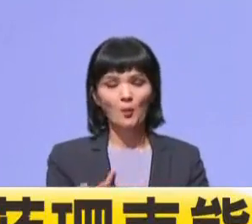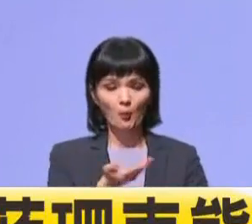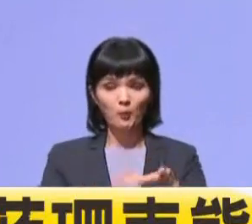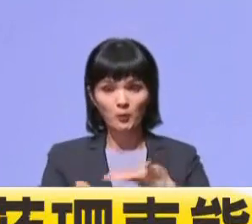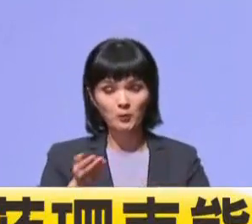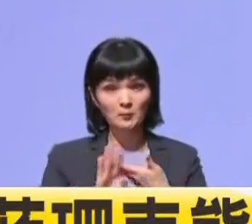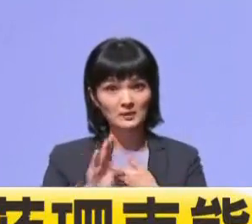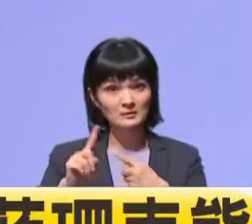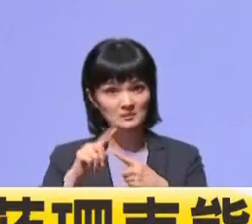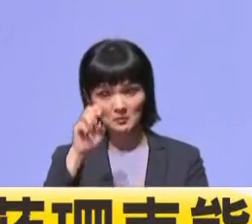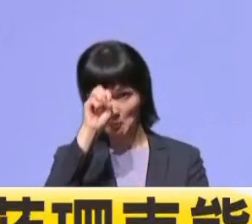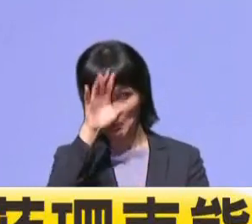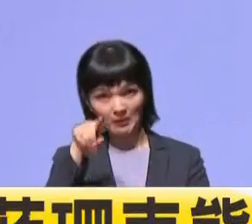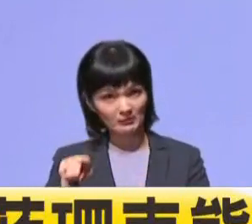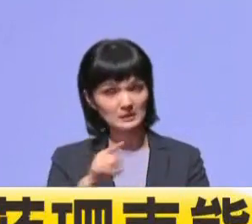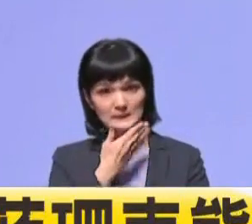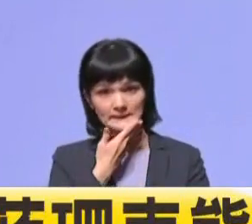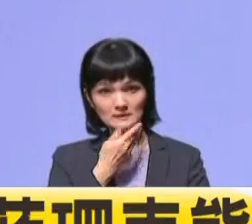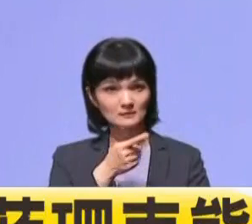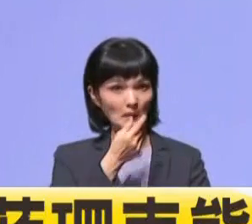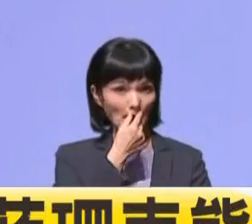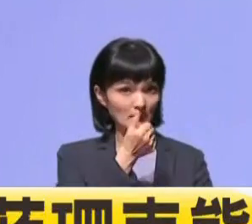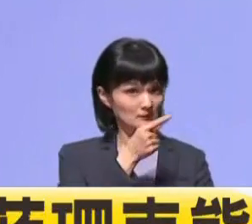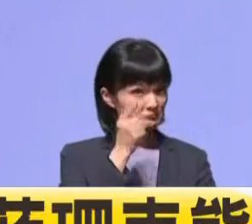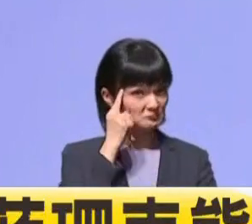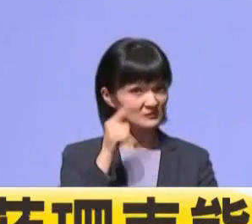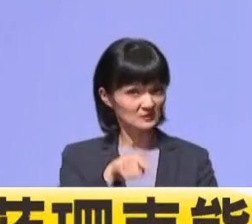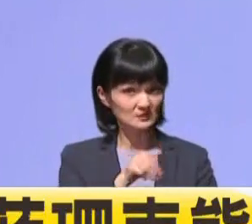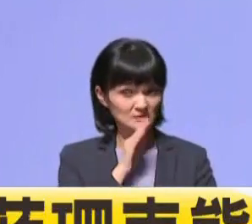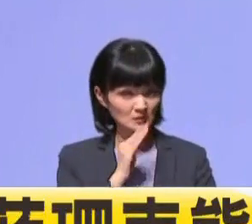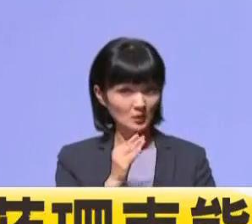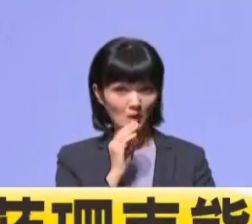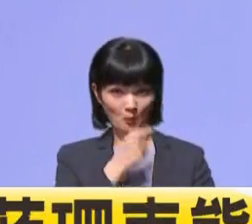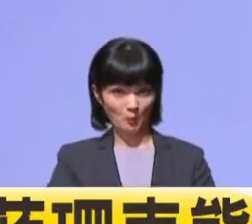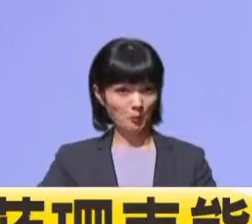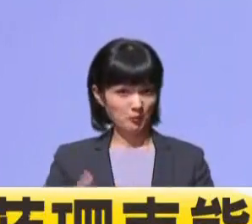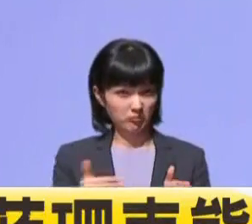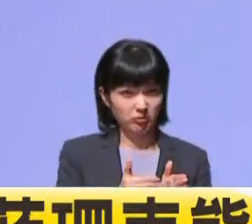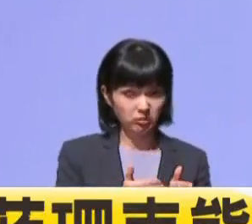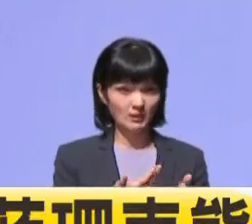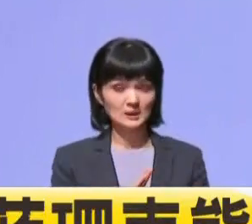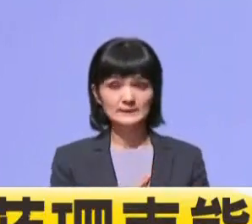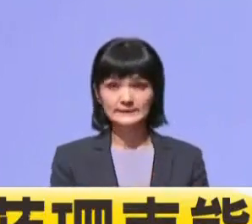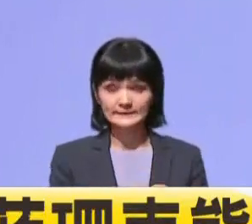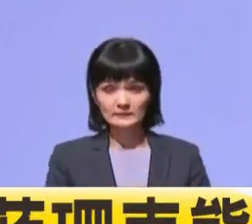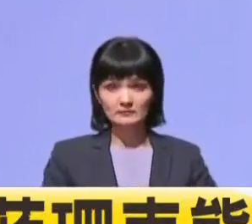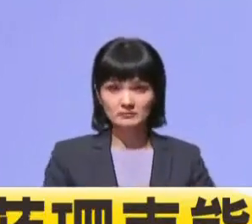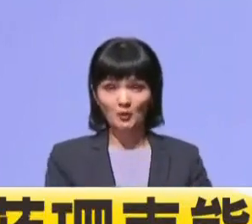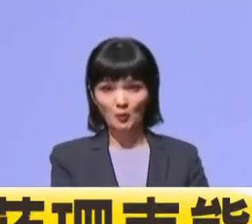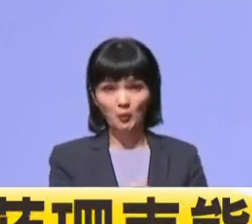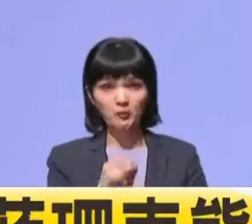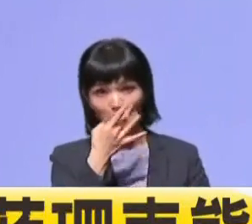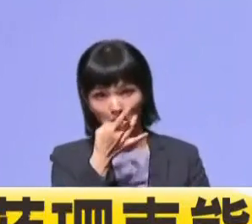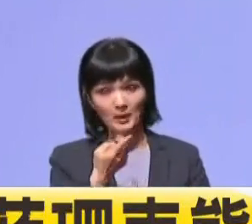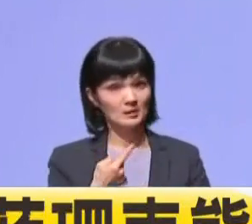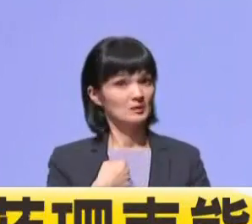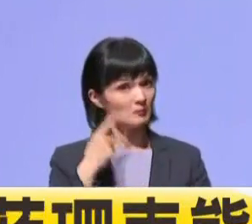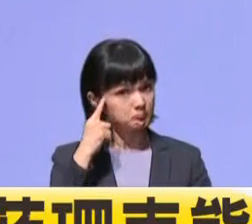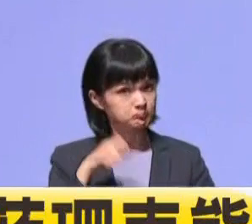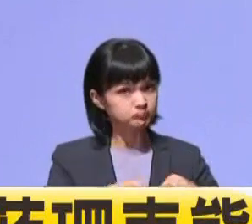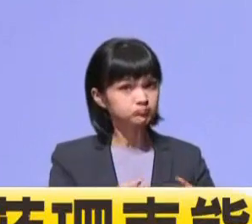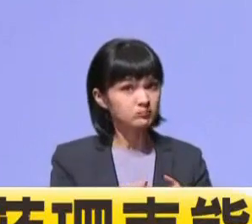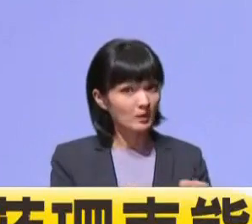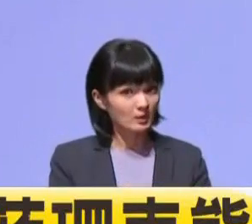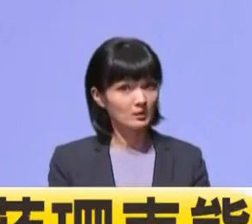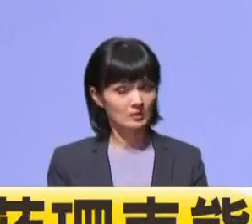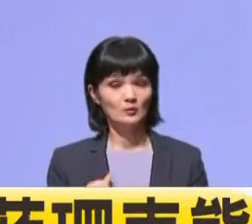的政治利益，那蒋万安你认为这样是你选情告急才会这样做这样的一个下策吗？我也要请教黄